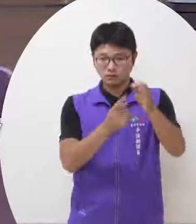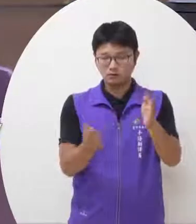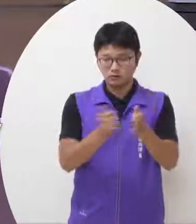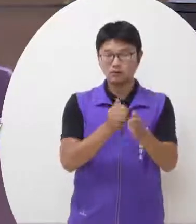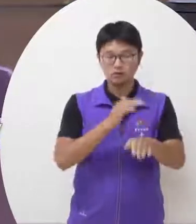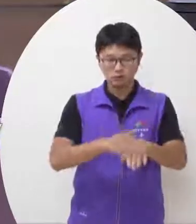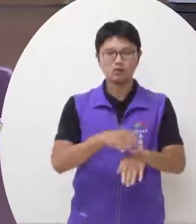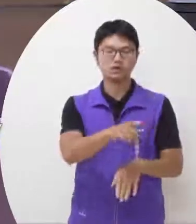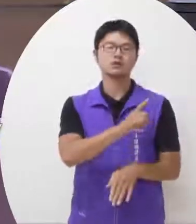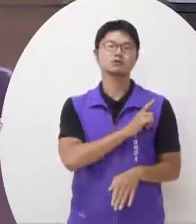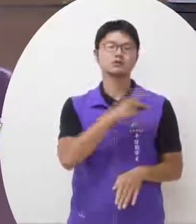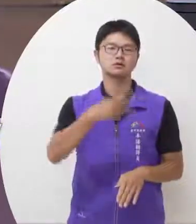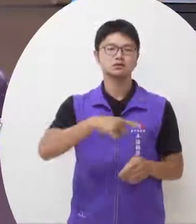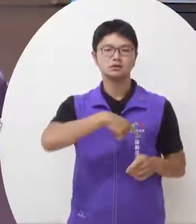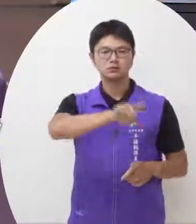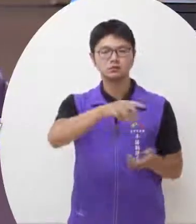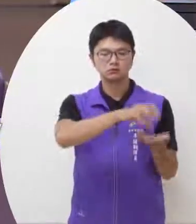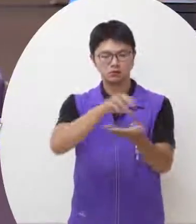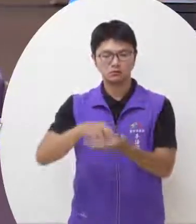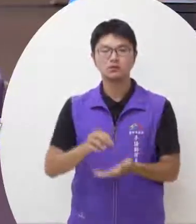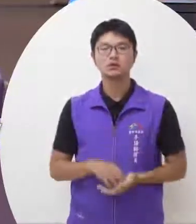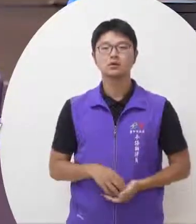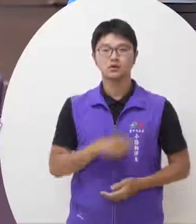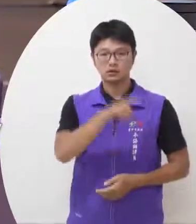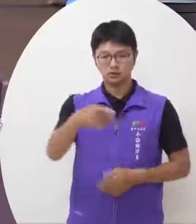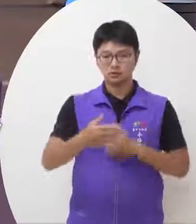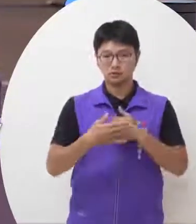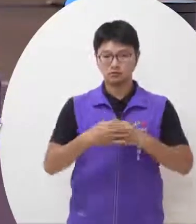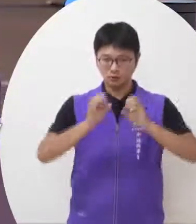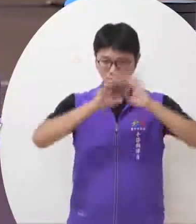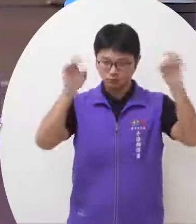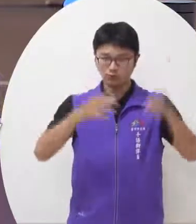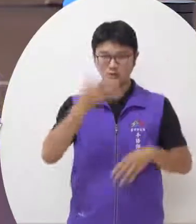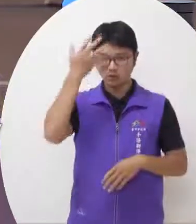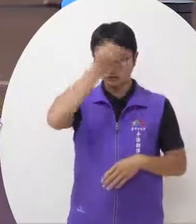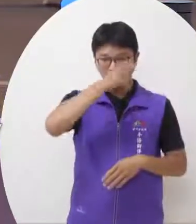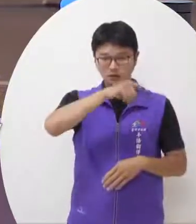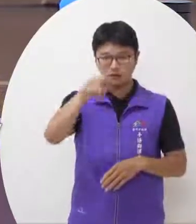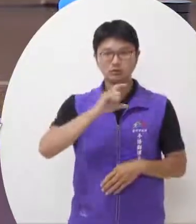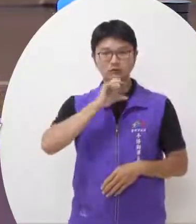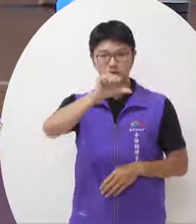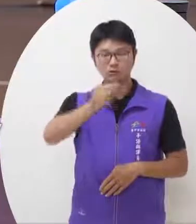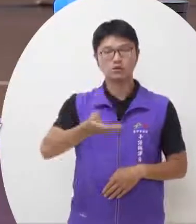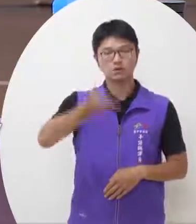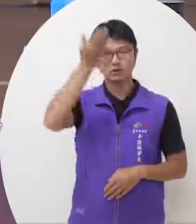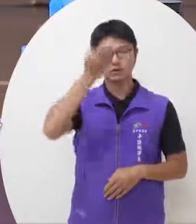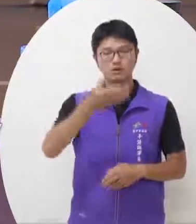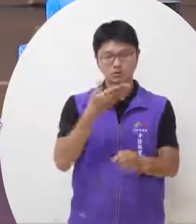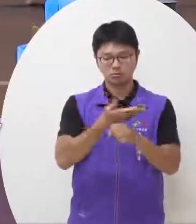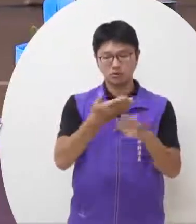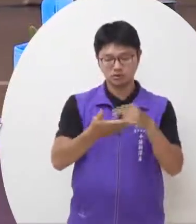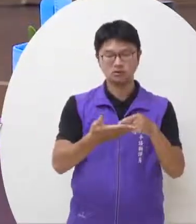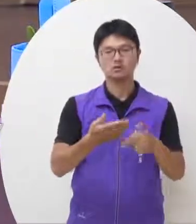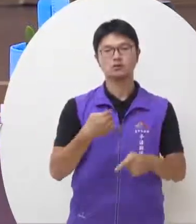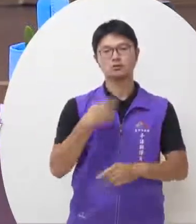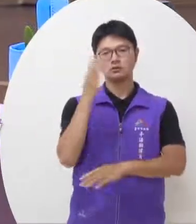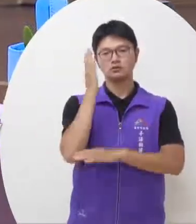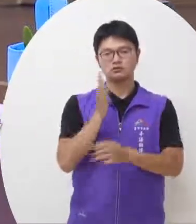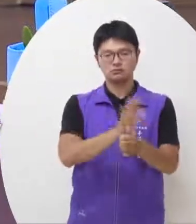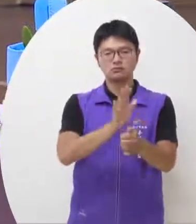好啊？所以大家清楚跟长辈们讲，他们的卡我们都解决了，没有问题啊。他就是超过10公里最多